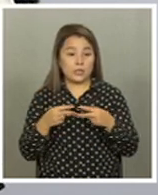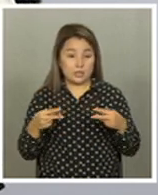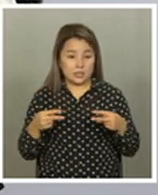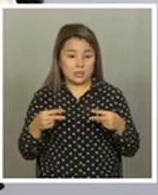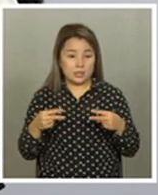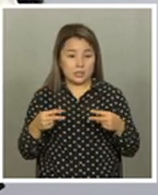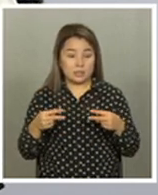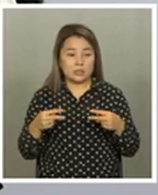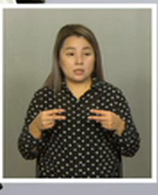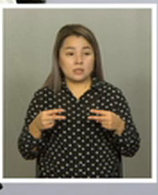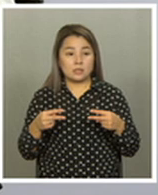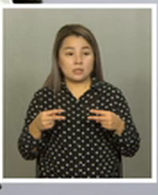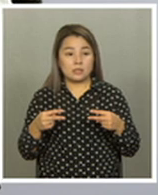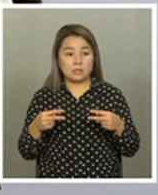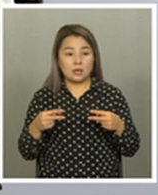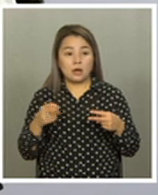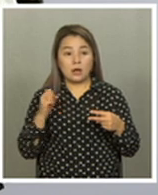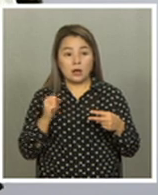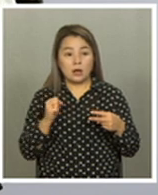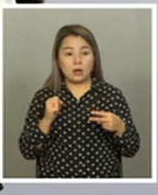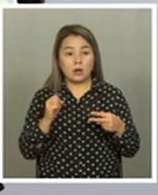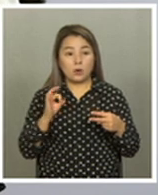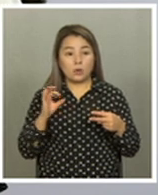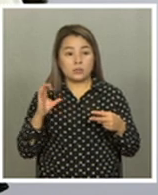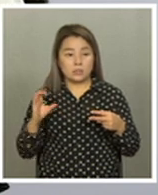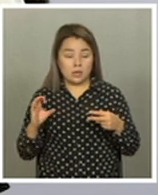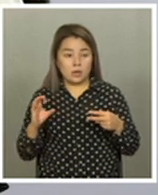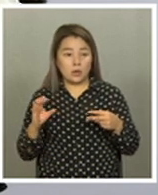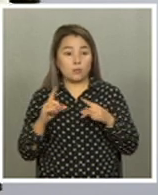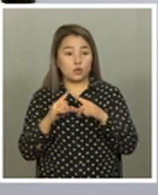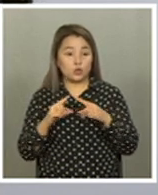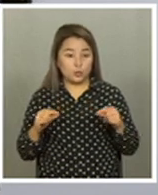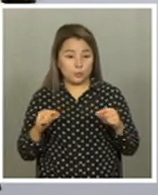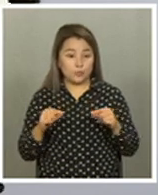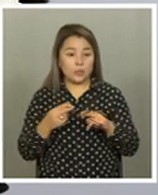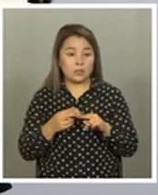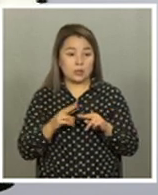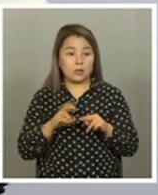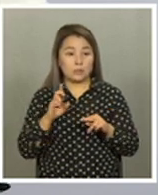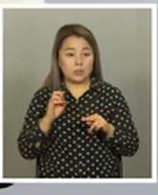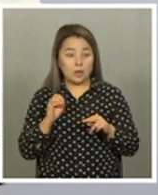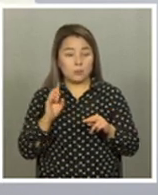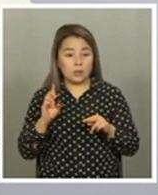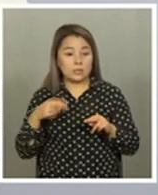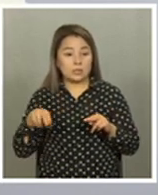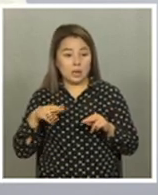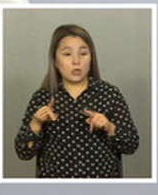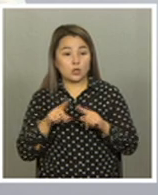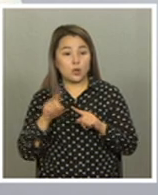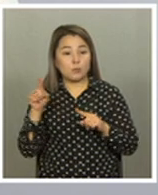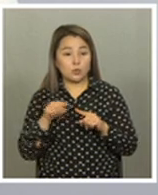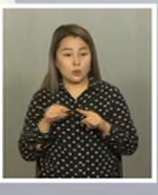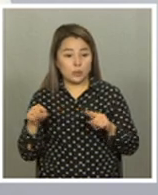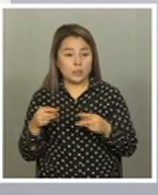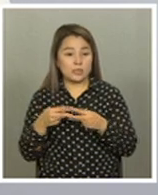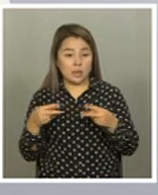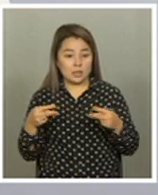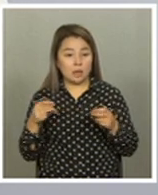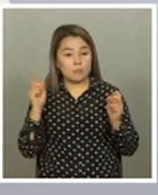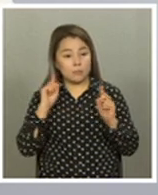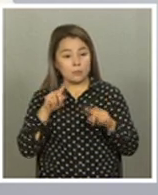Және АОЦ бұрышы мен ЕБД бұрыштары тең екені